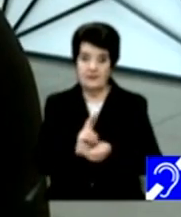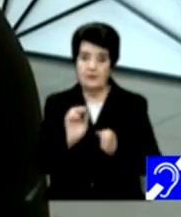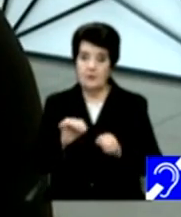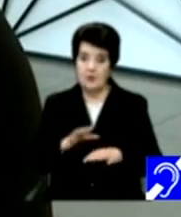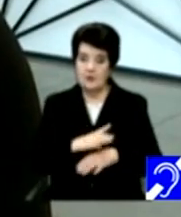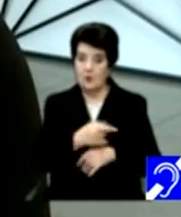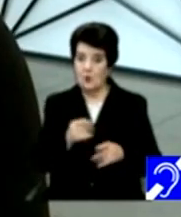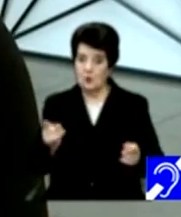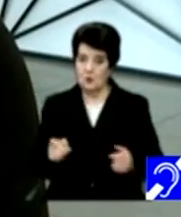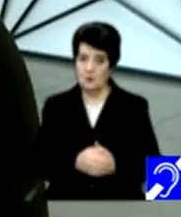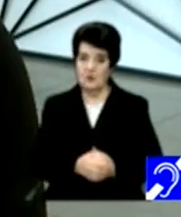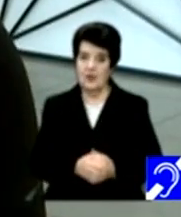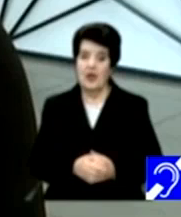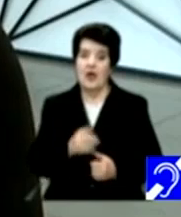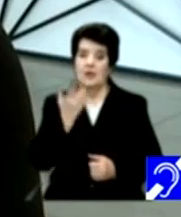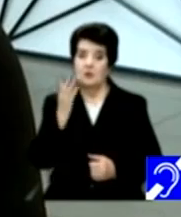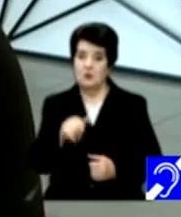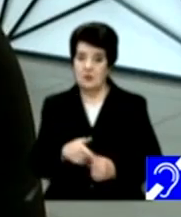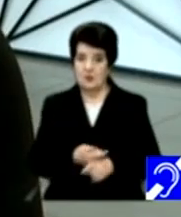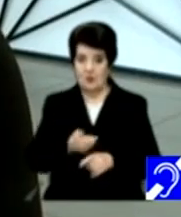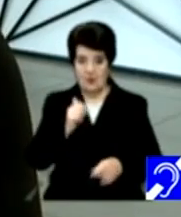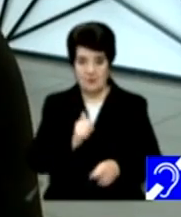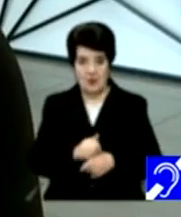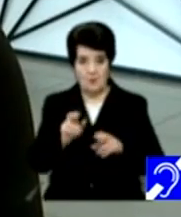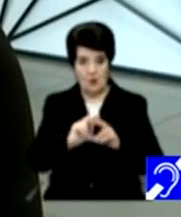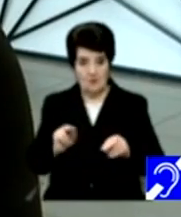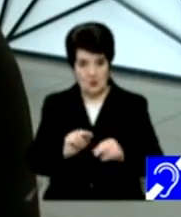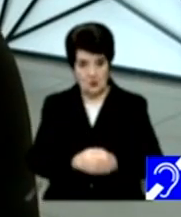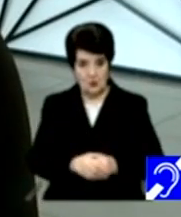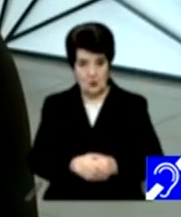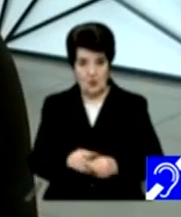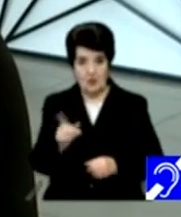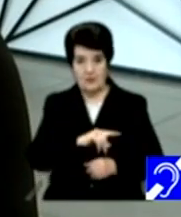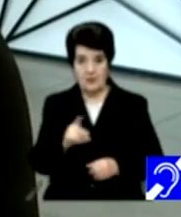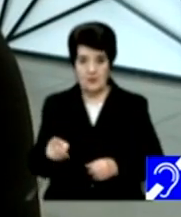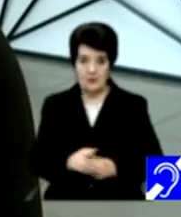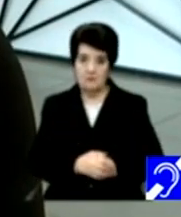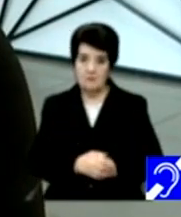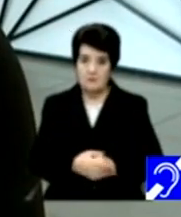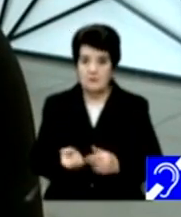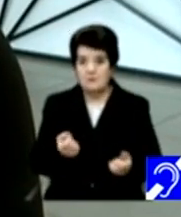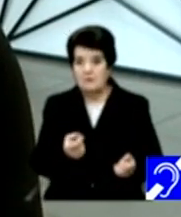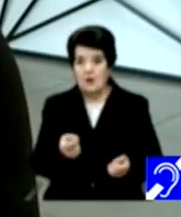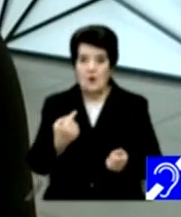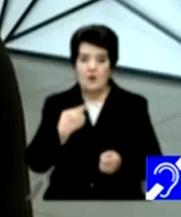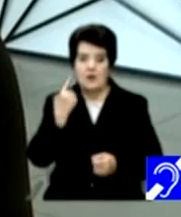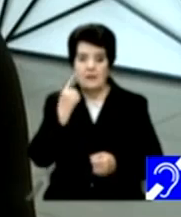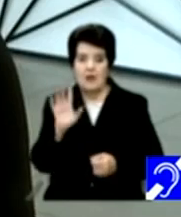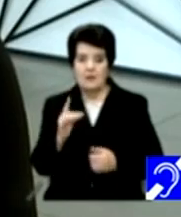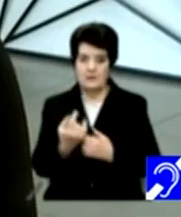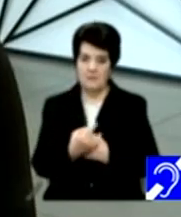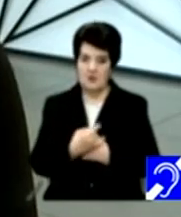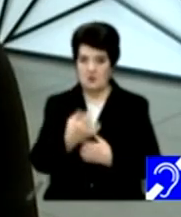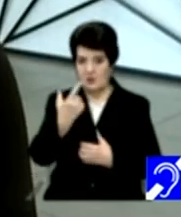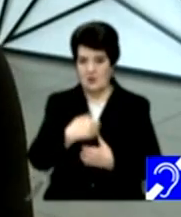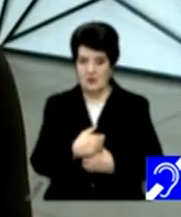și pot citi informația. Și atunci când noi rămânem în urmă, profesorii, pentru dânsii, asta este o dezamăgire. Deci, vrem,